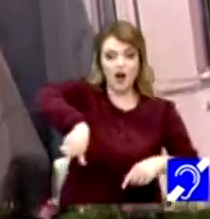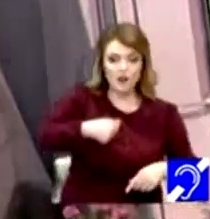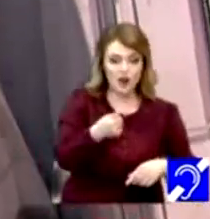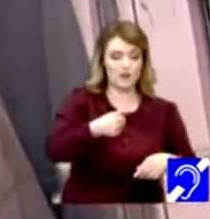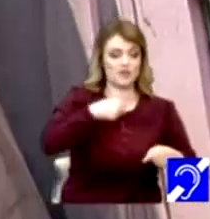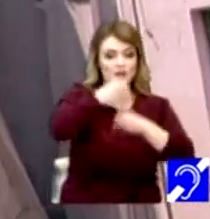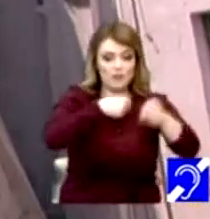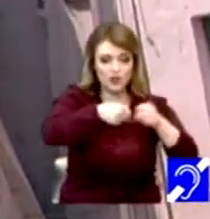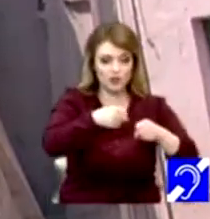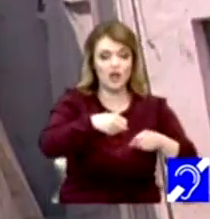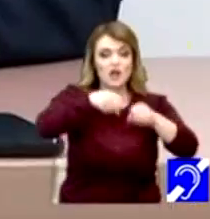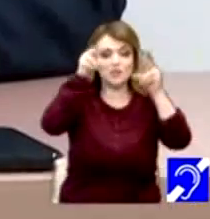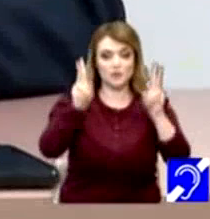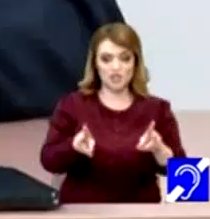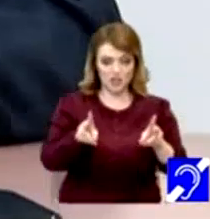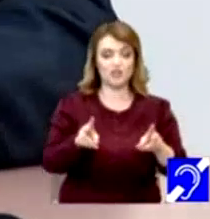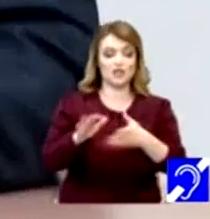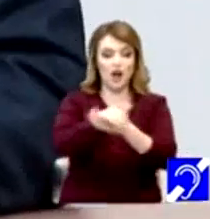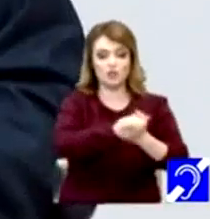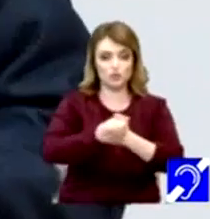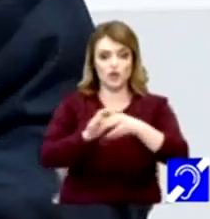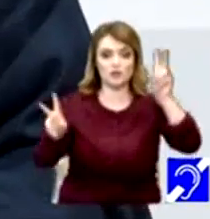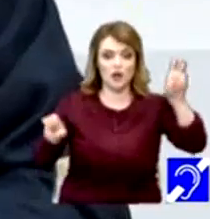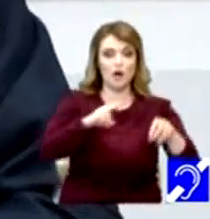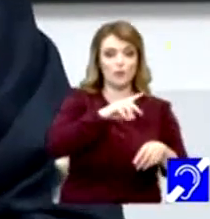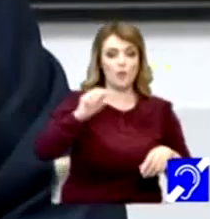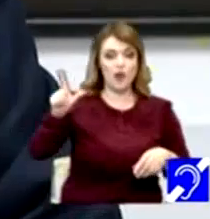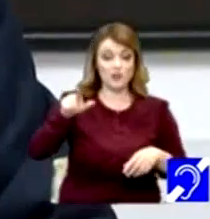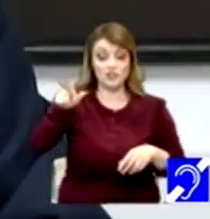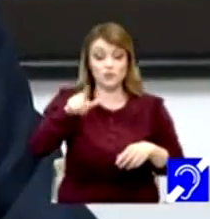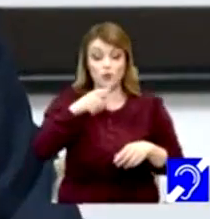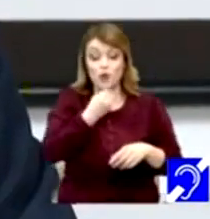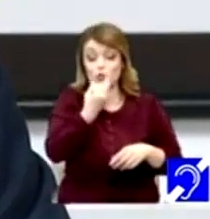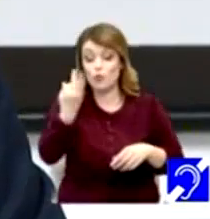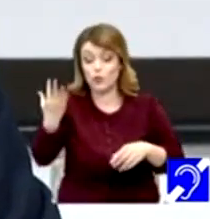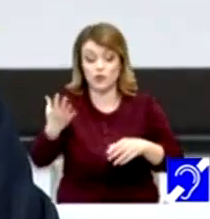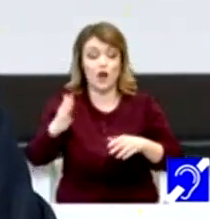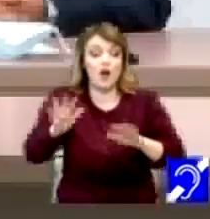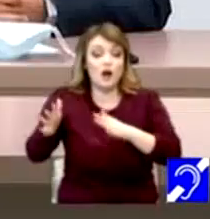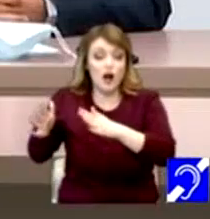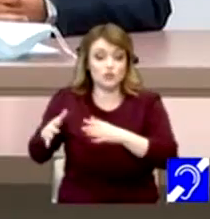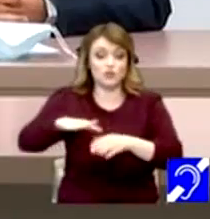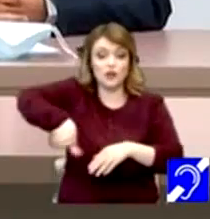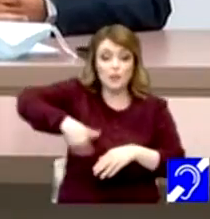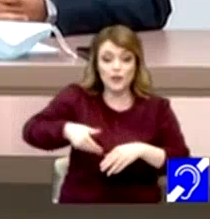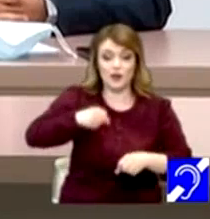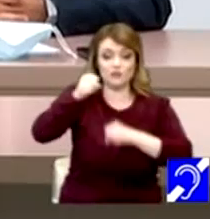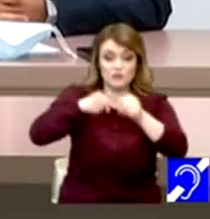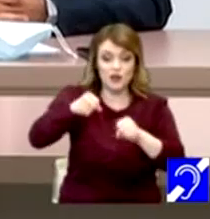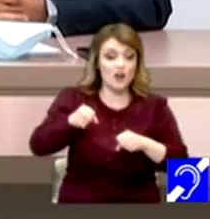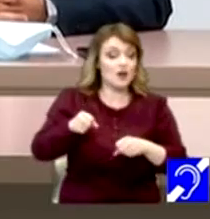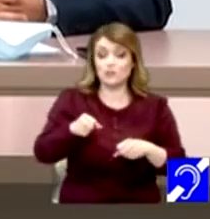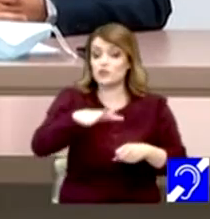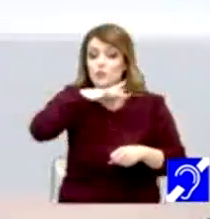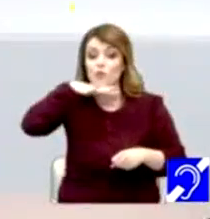de tortură. Experții Asociației Promolex spun că numărul cazurilor de răpire și tortură e mare pentru că vinovații nu